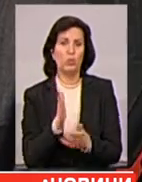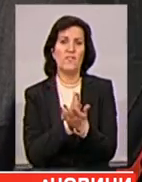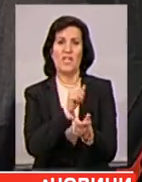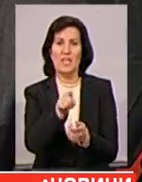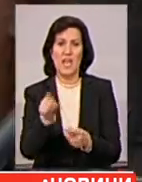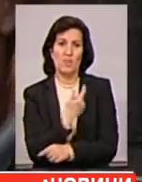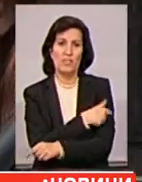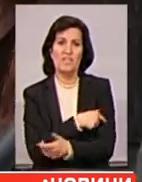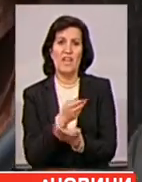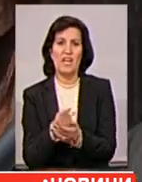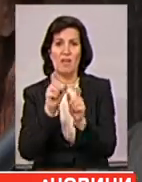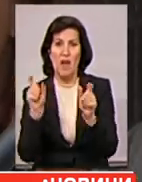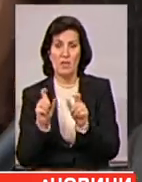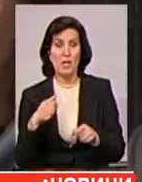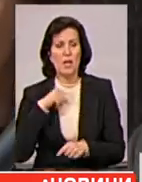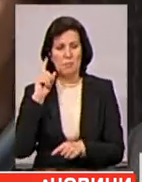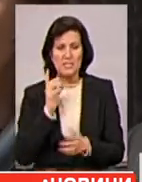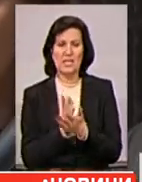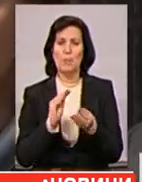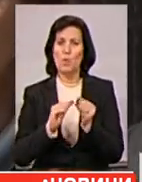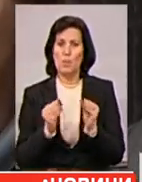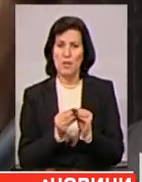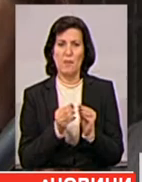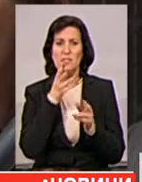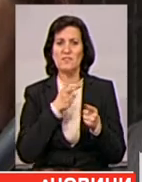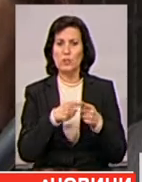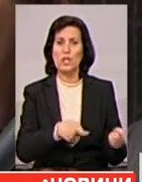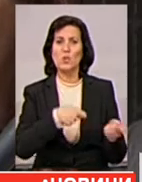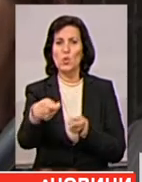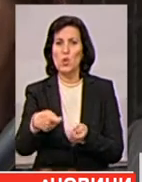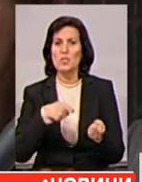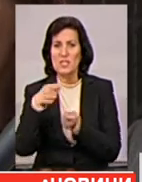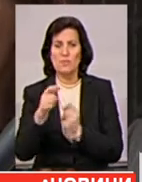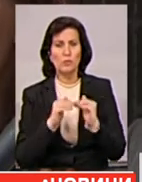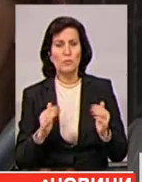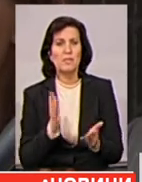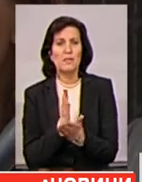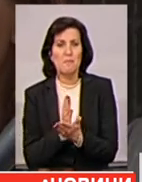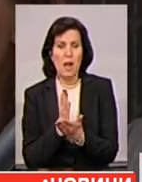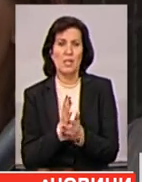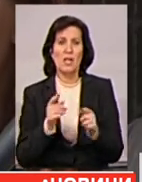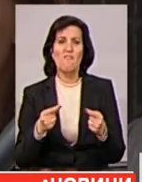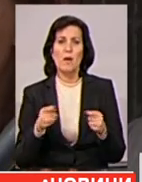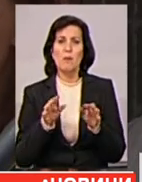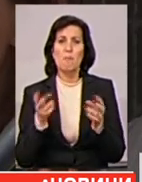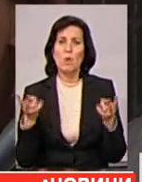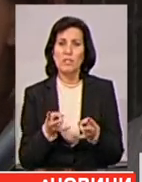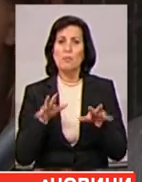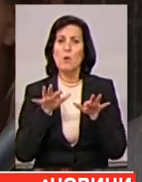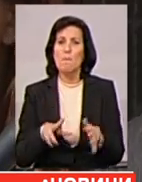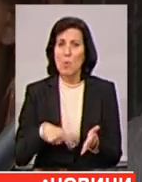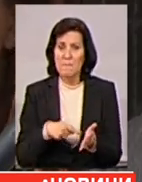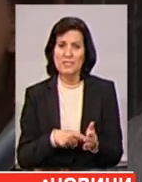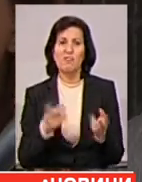наявності в лікарнях. Ми знаємо, які є проблеми з своєчасною доставкою, з тим, щоб діти мали в потрібному місці в потрібний час ліки